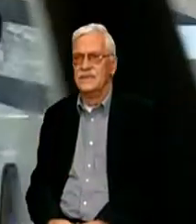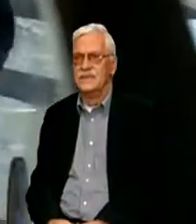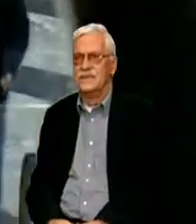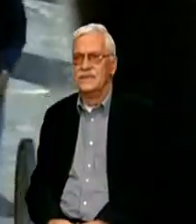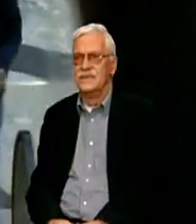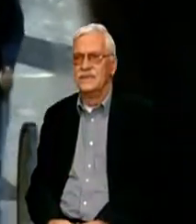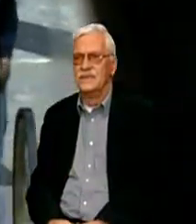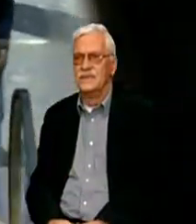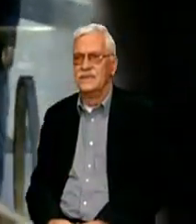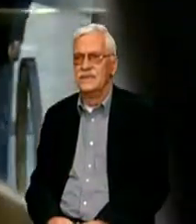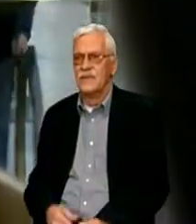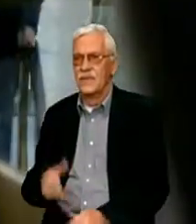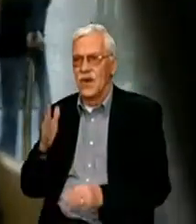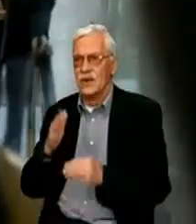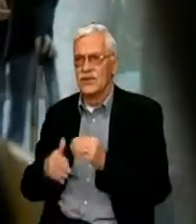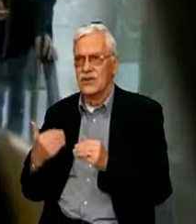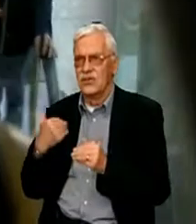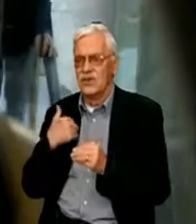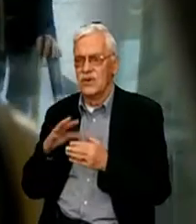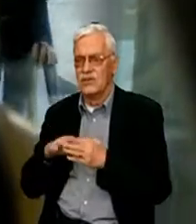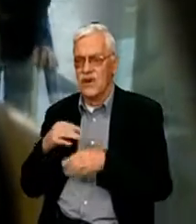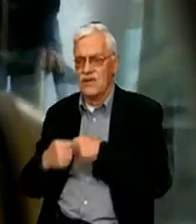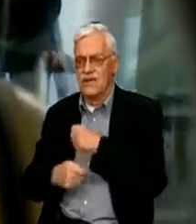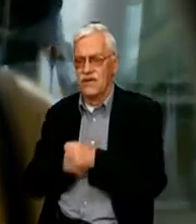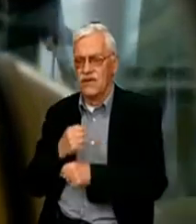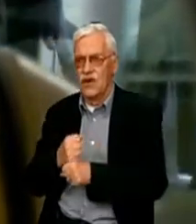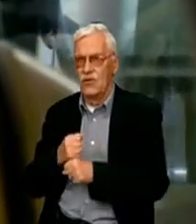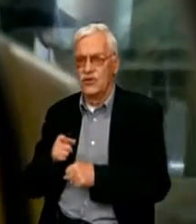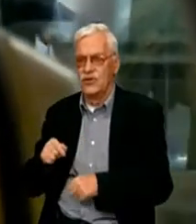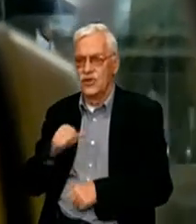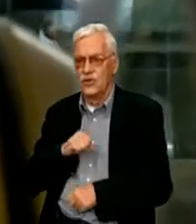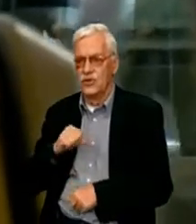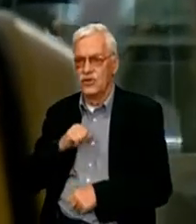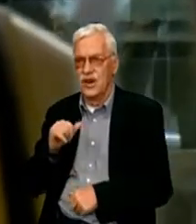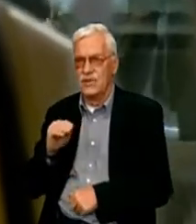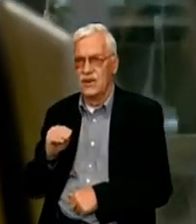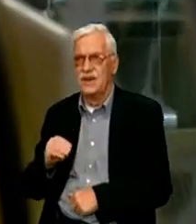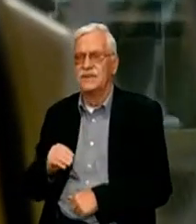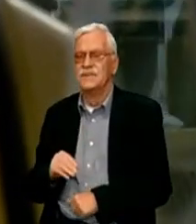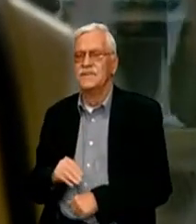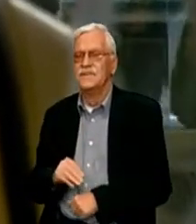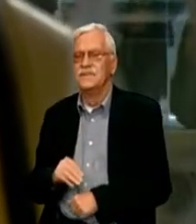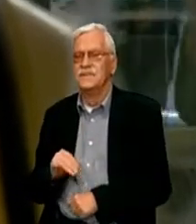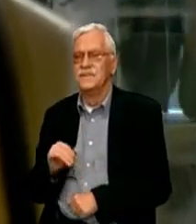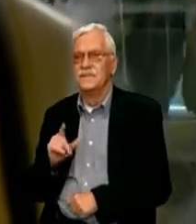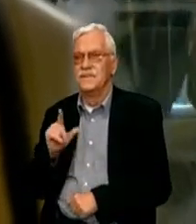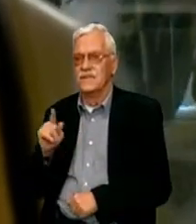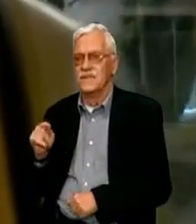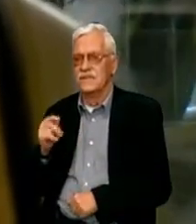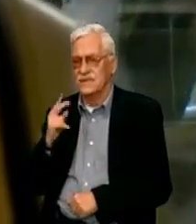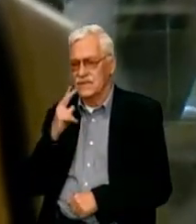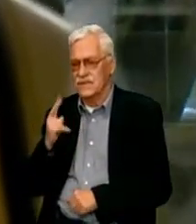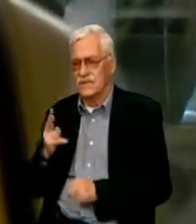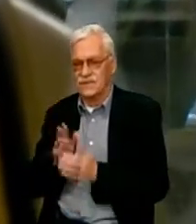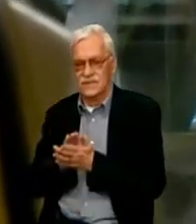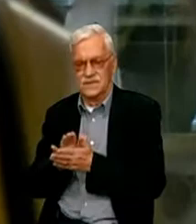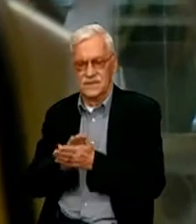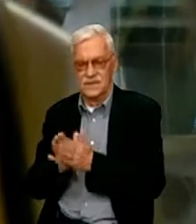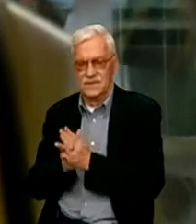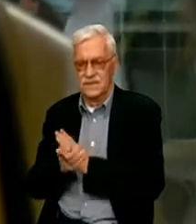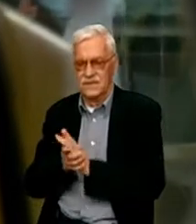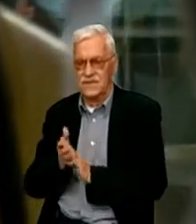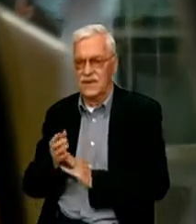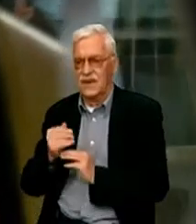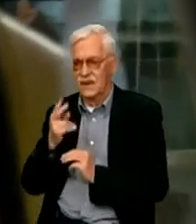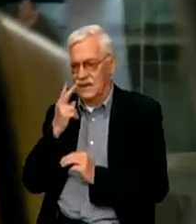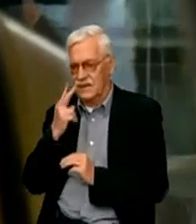Byłem ostatnio w robocie u siebie. Aha. W tychodni. I wiesz, no. Poszedłem po pacjencie umyć ręce, nie? No a tam